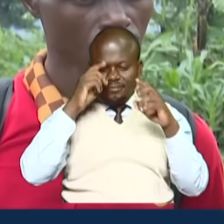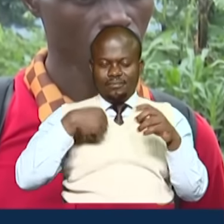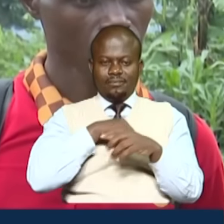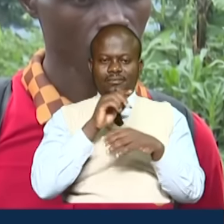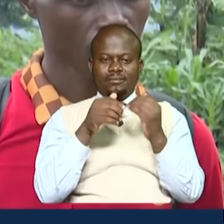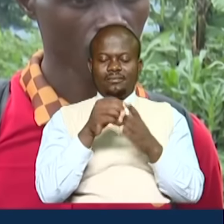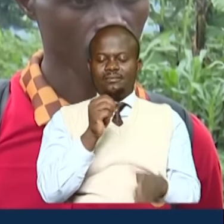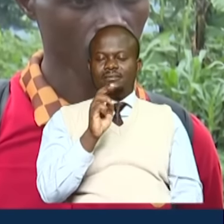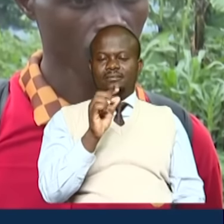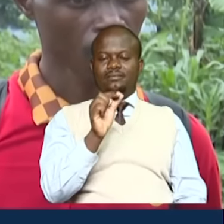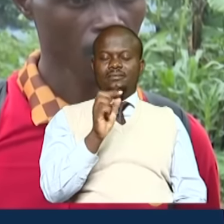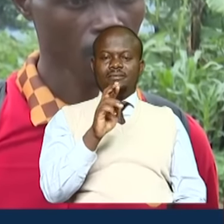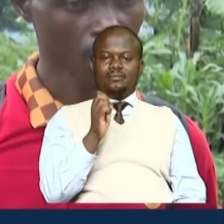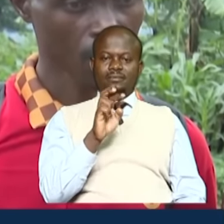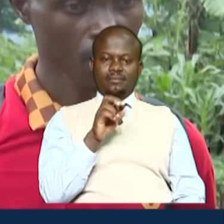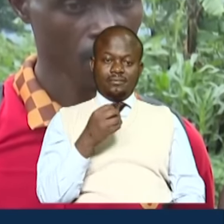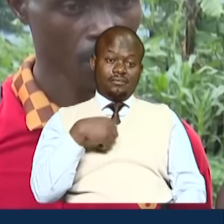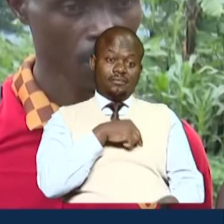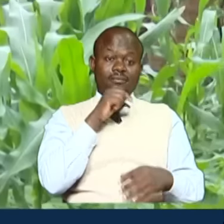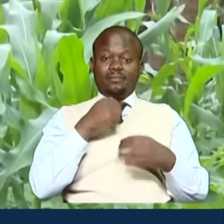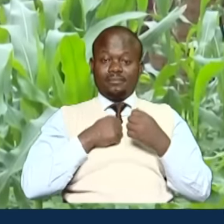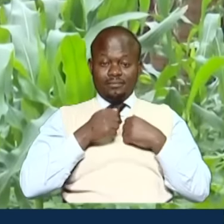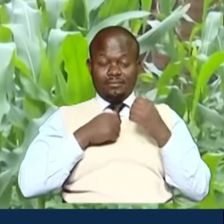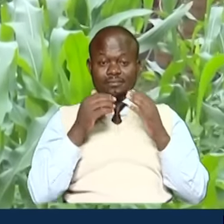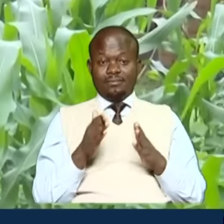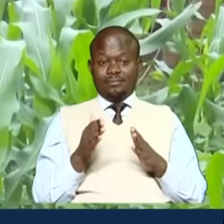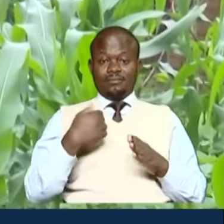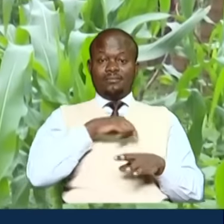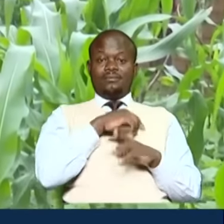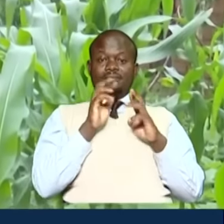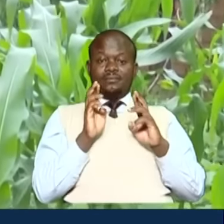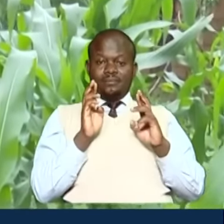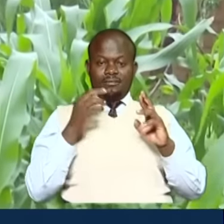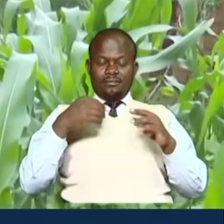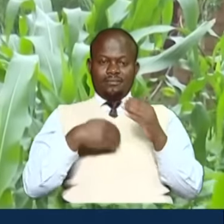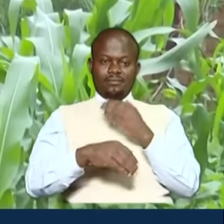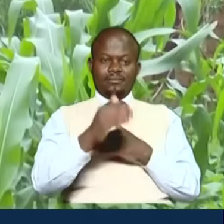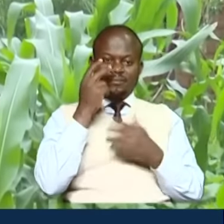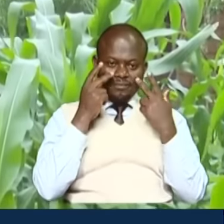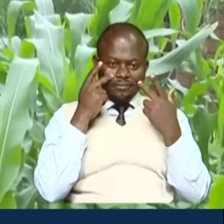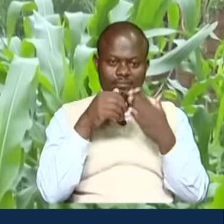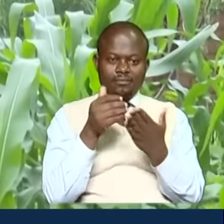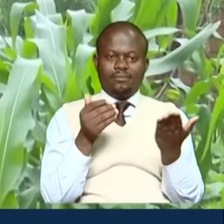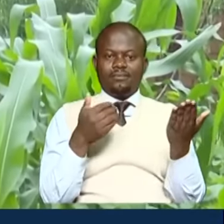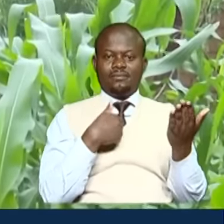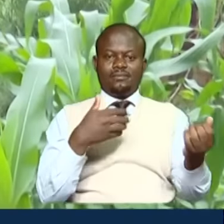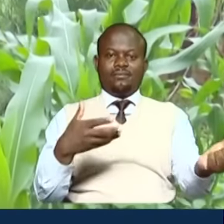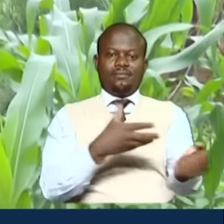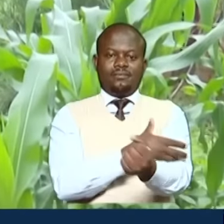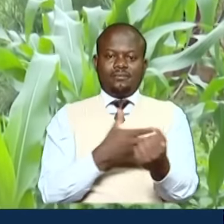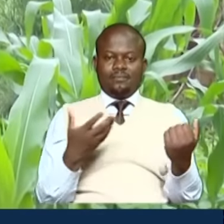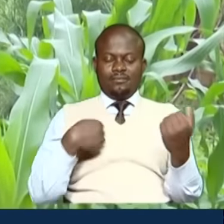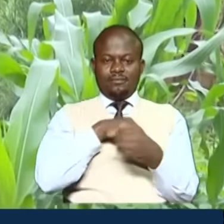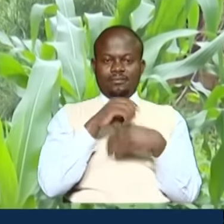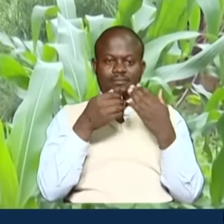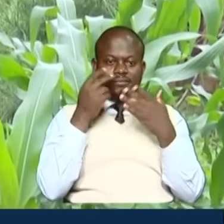ba Mugerero, twe ntituri Abanyarwanda. Twa twizeye ko ugiye kubona kako twabonaga bifite ingufu. Tavuga